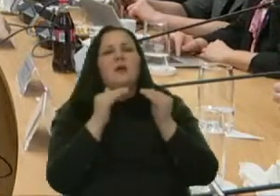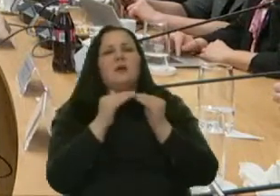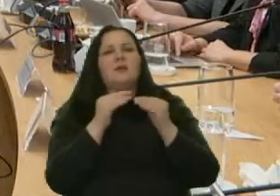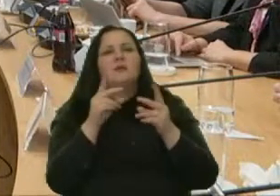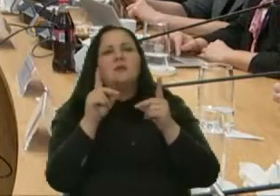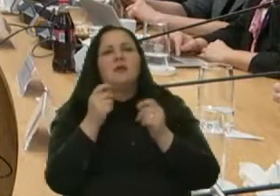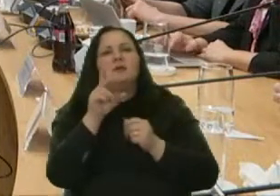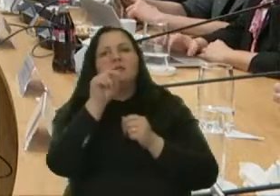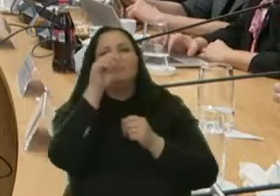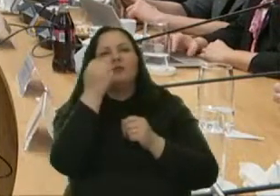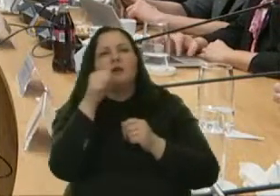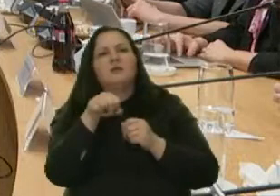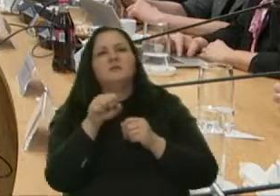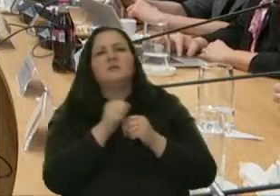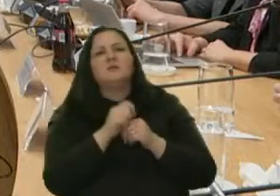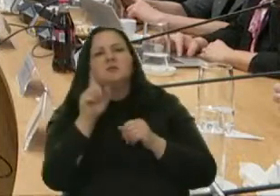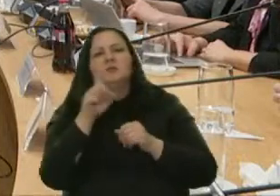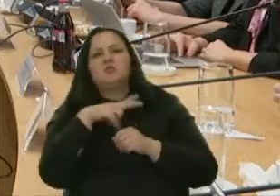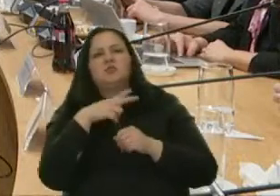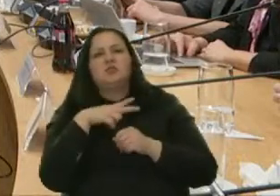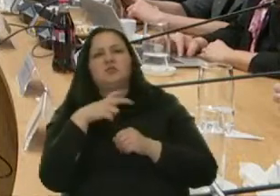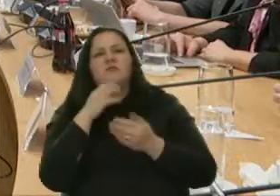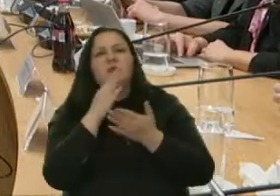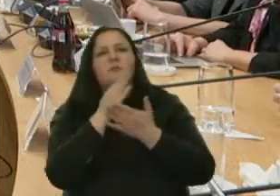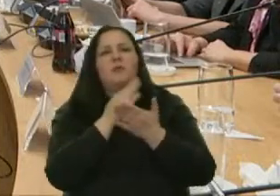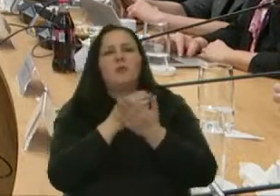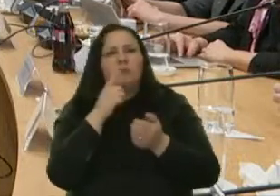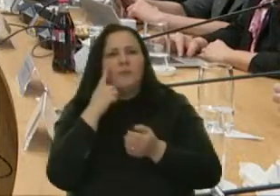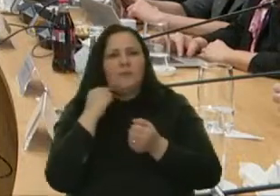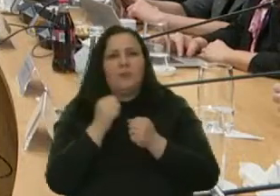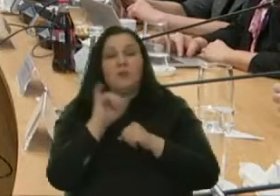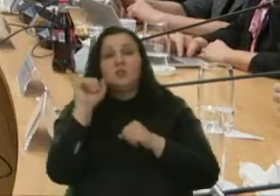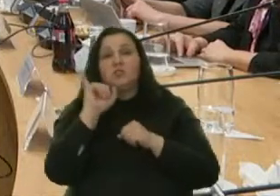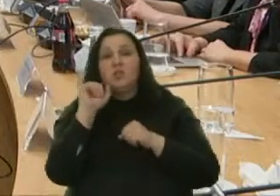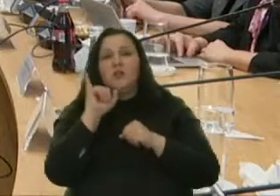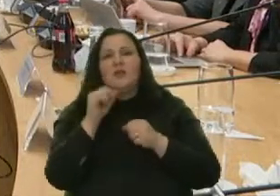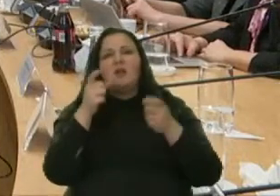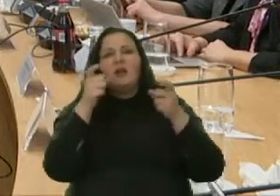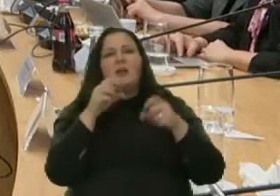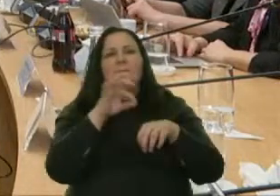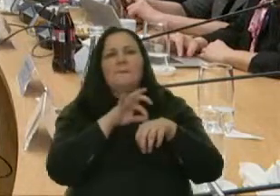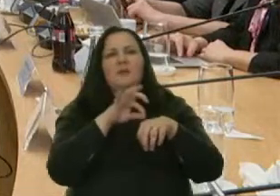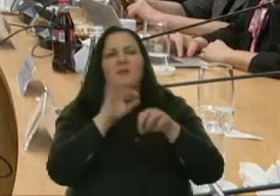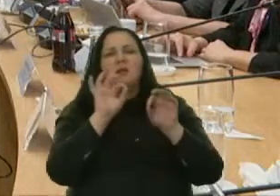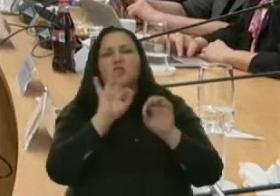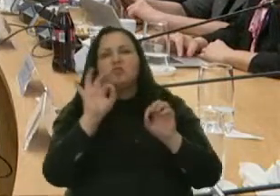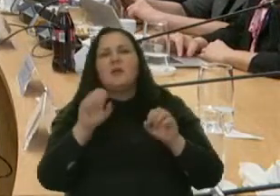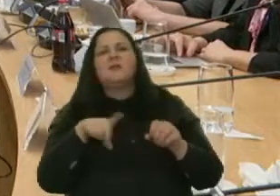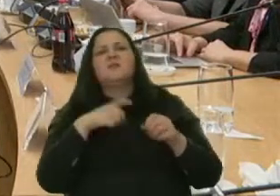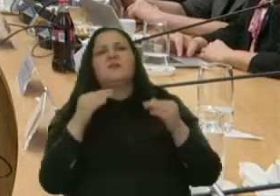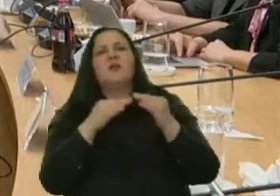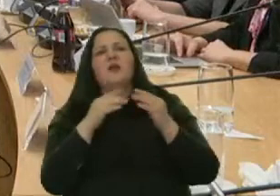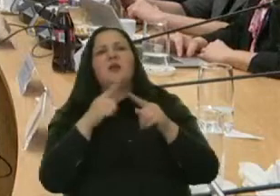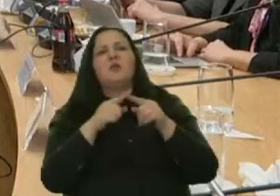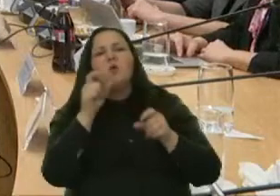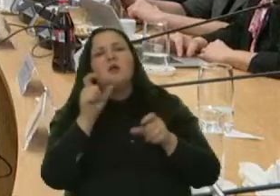Das și nu vor avea probleme în vor avea salarii egale cei din cabinetele medical școlare cu cei din din creș asta spuneți dumneavoastră bun dar e un